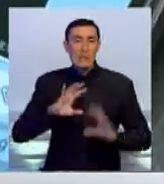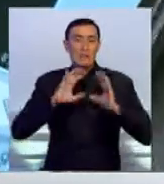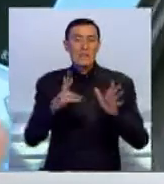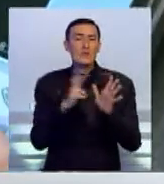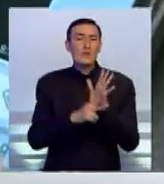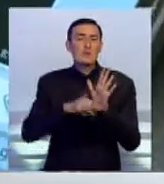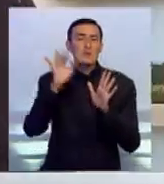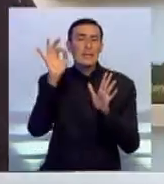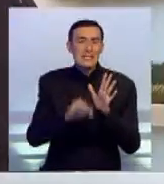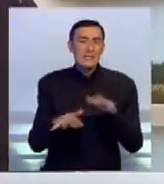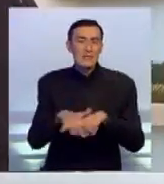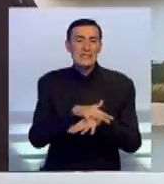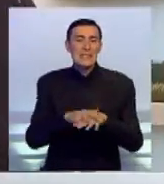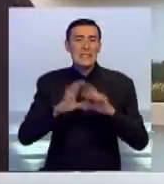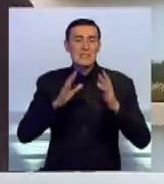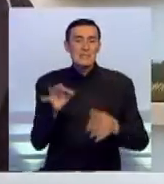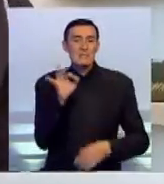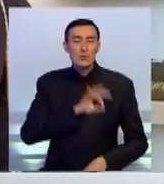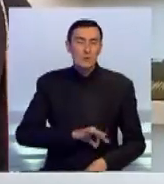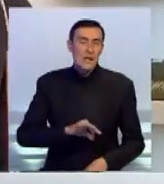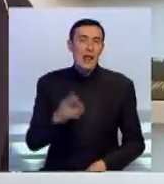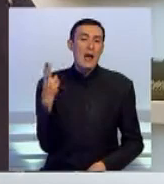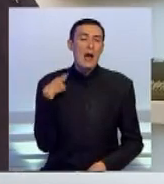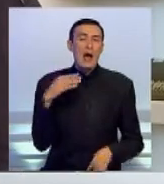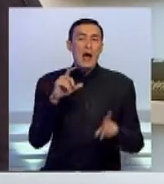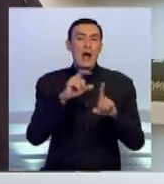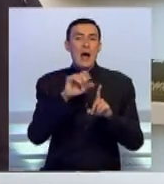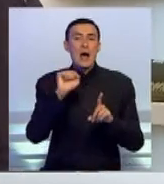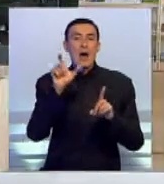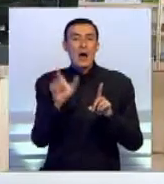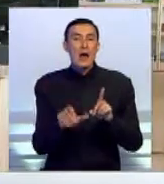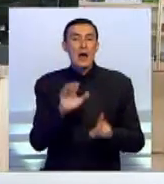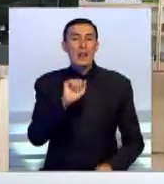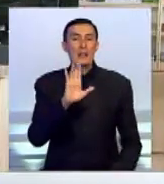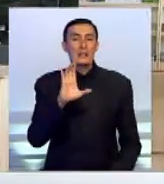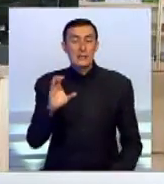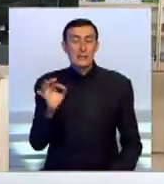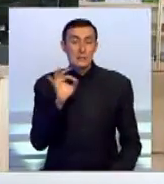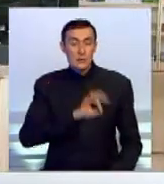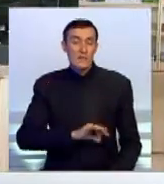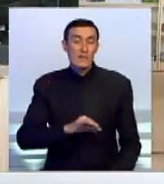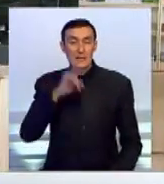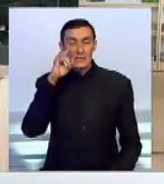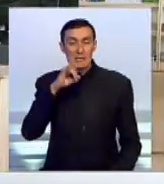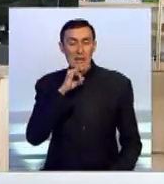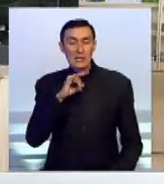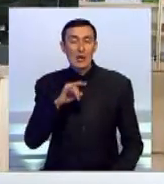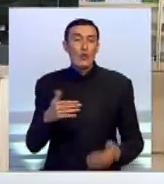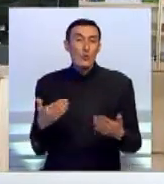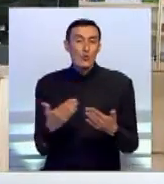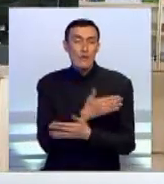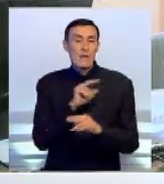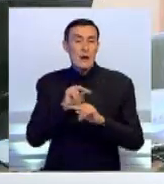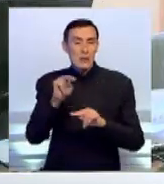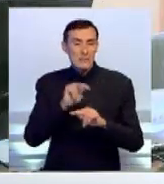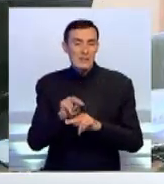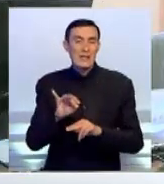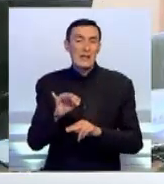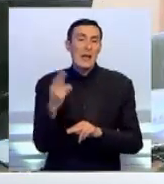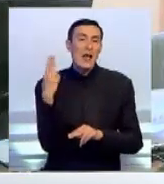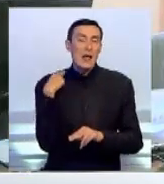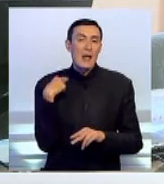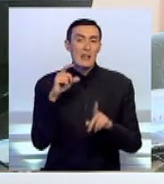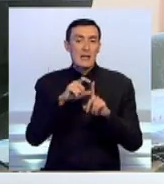это 80% населения мира, используют латиницу. Сейчас в Казахстане наметилась тенденция к формированию нового образования. И